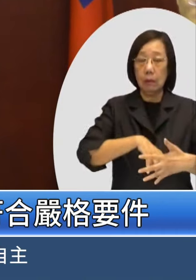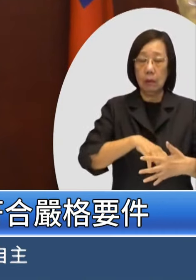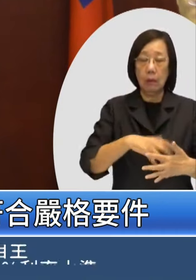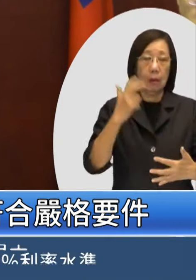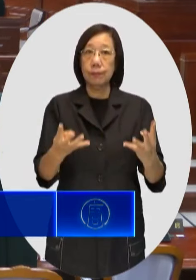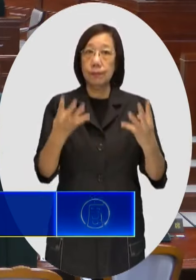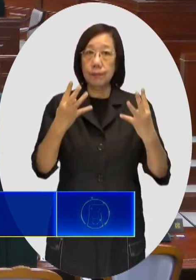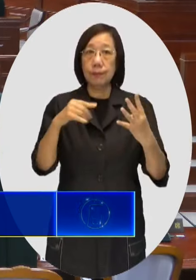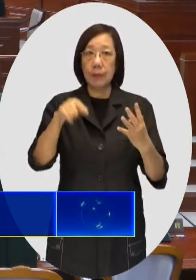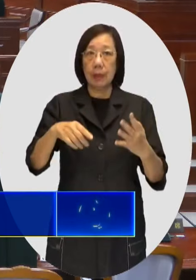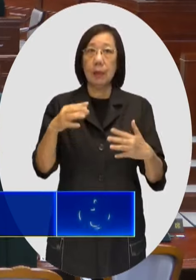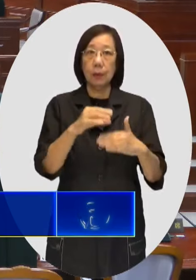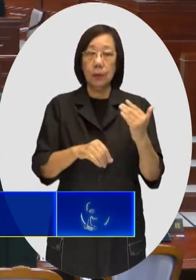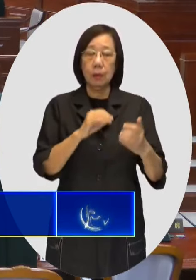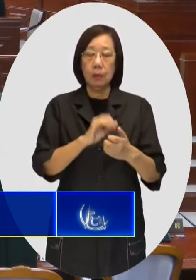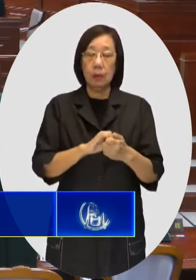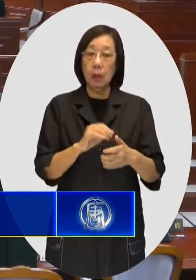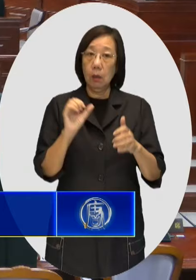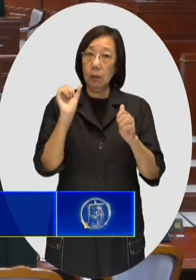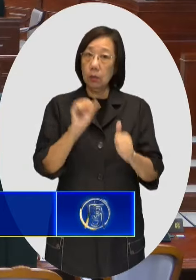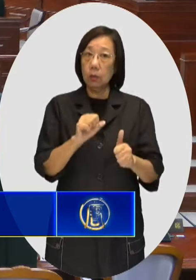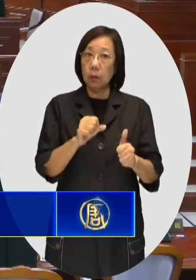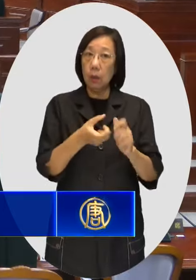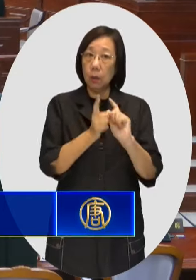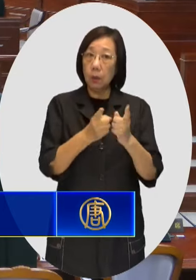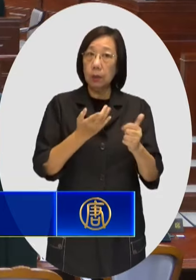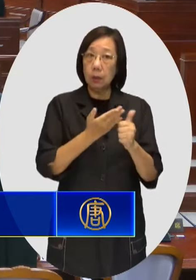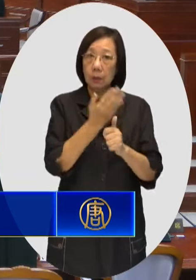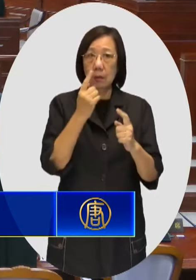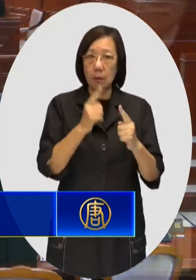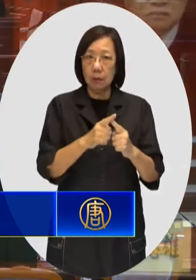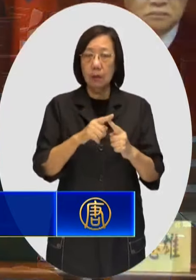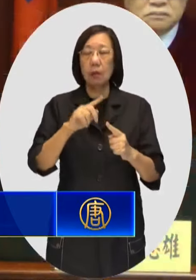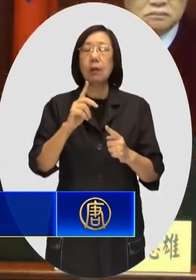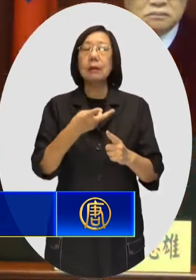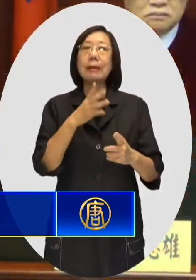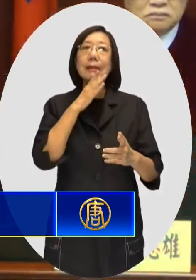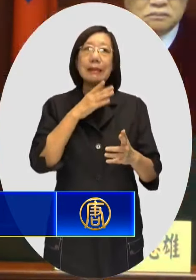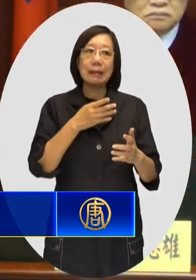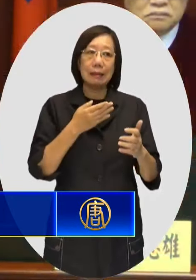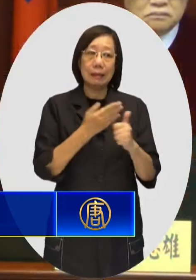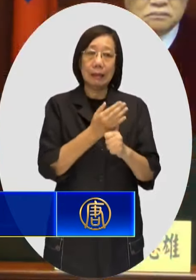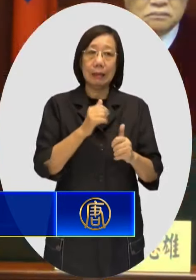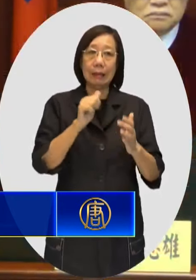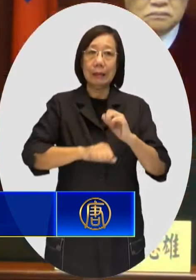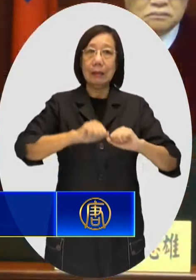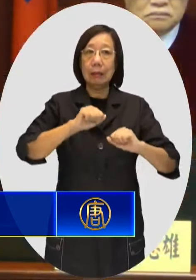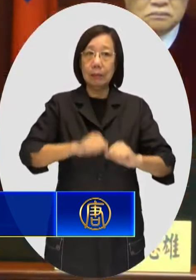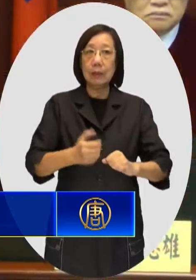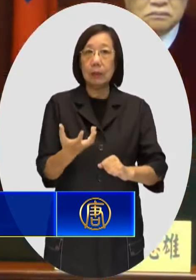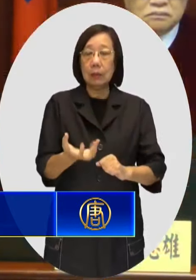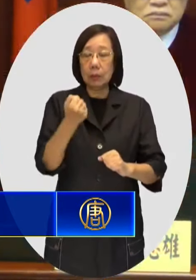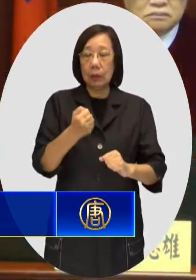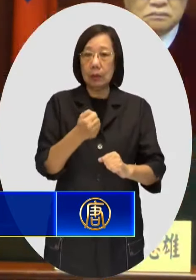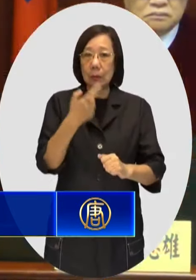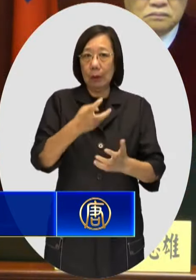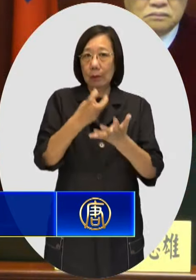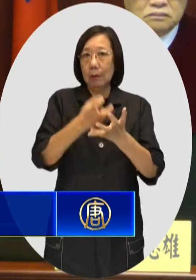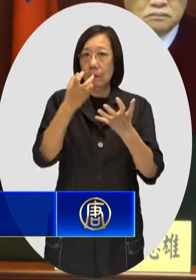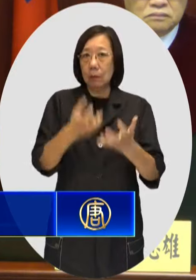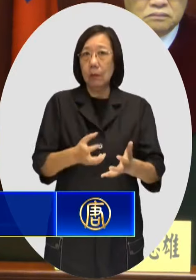刑。 所处罚之故意杀人罪，系侵害生命权之最严重犯罪类